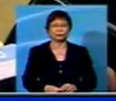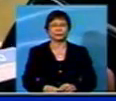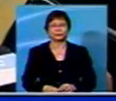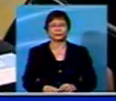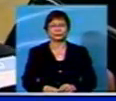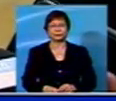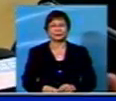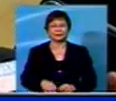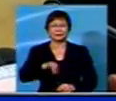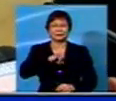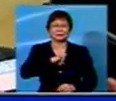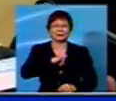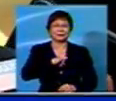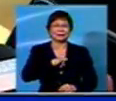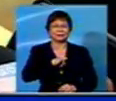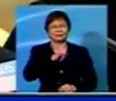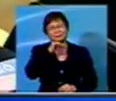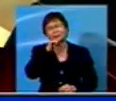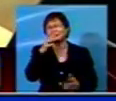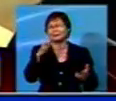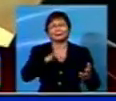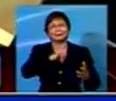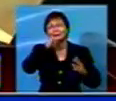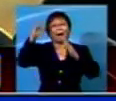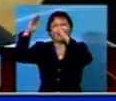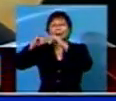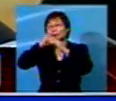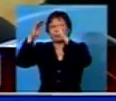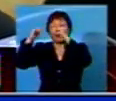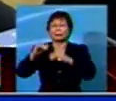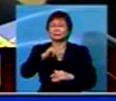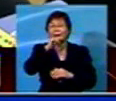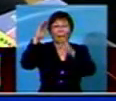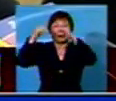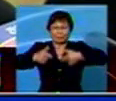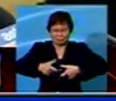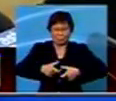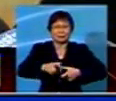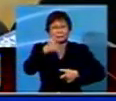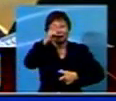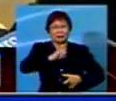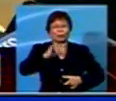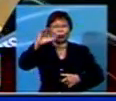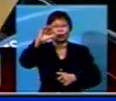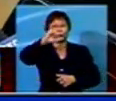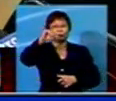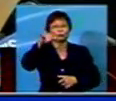Gangsa saya tak untuk Sebab saya tahu memangang